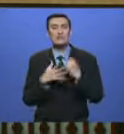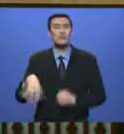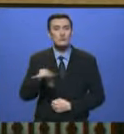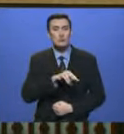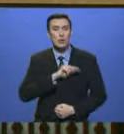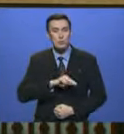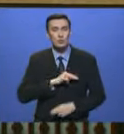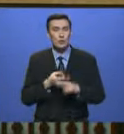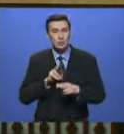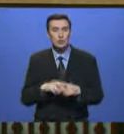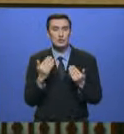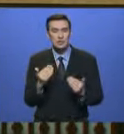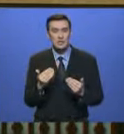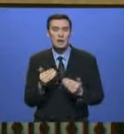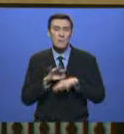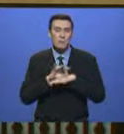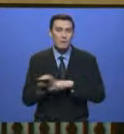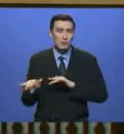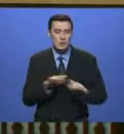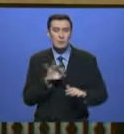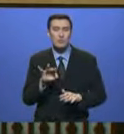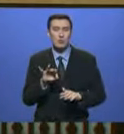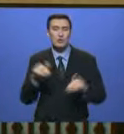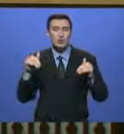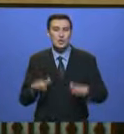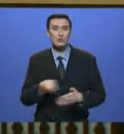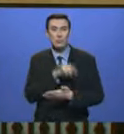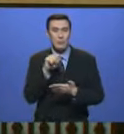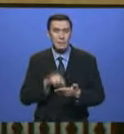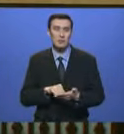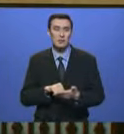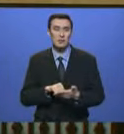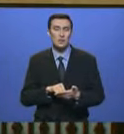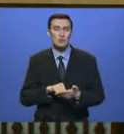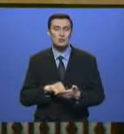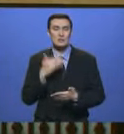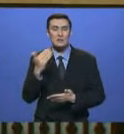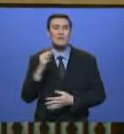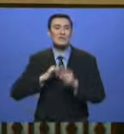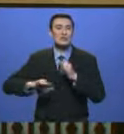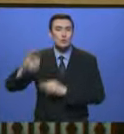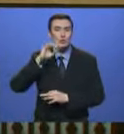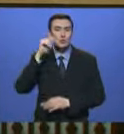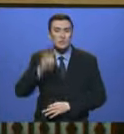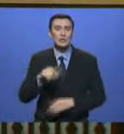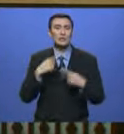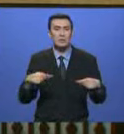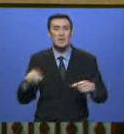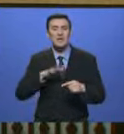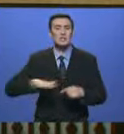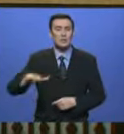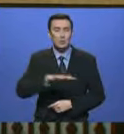работы, которые идут по решению проблемы и Восточной Украины, и остальных территорий, и